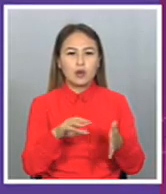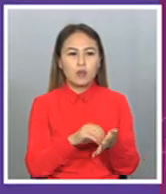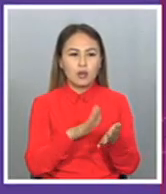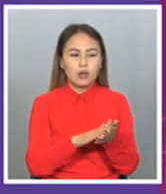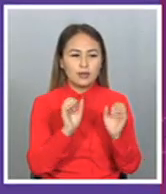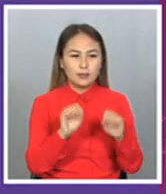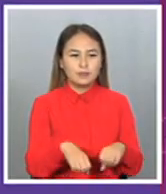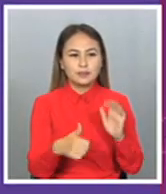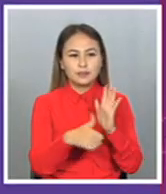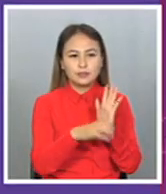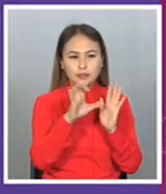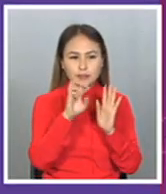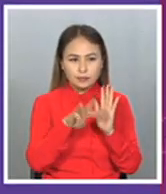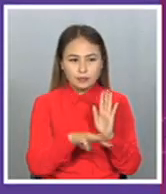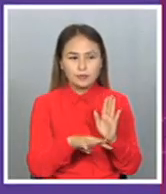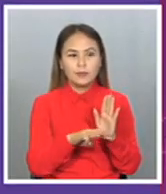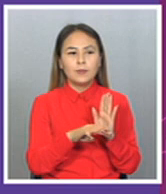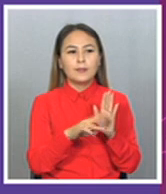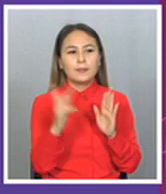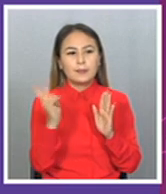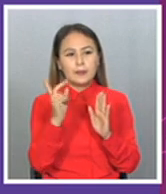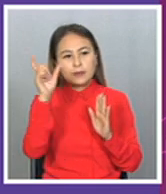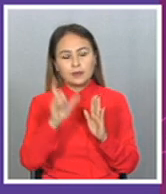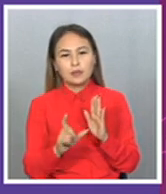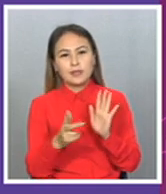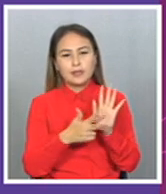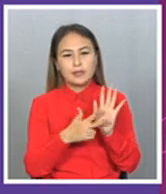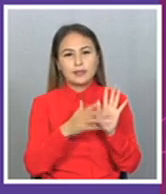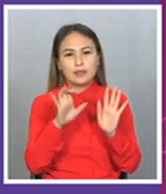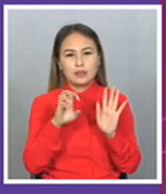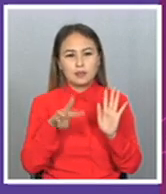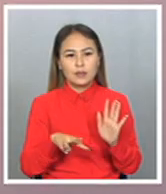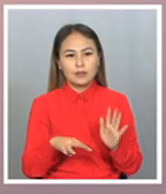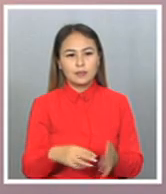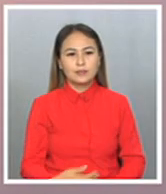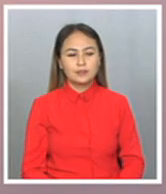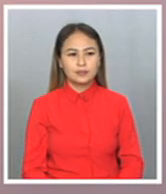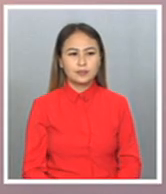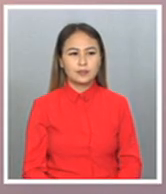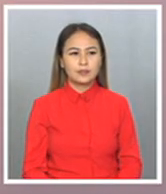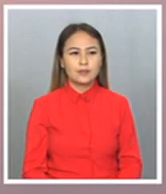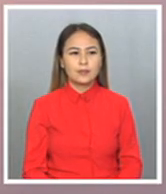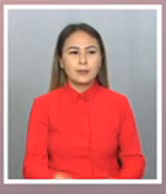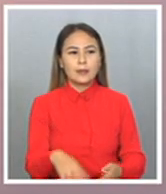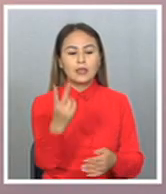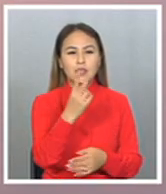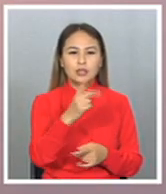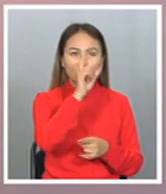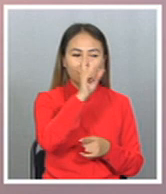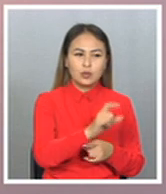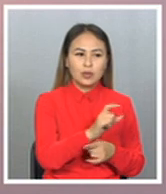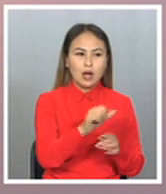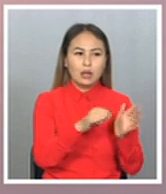6 сантиметр келтектің бірінші бөлігінің ұзындығы болғандықтан, екінші бөлігі